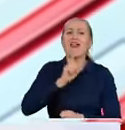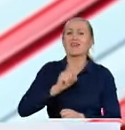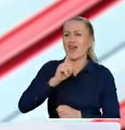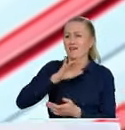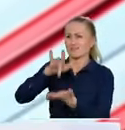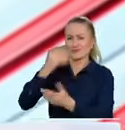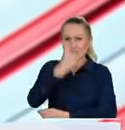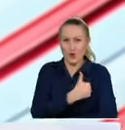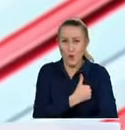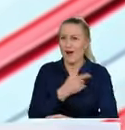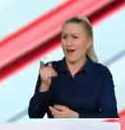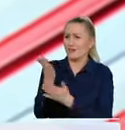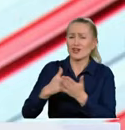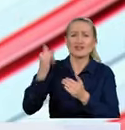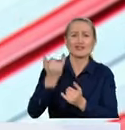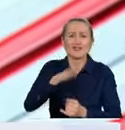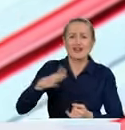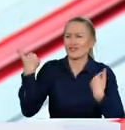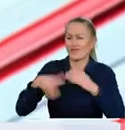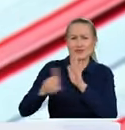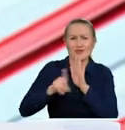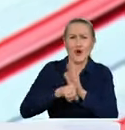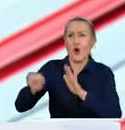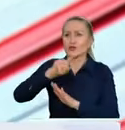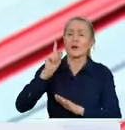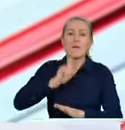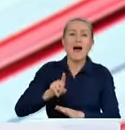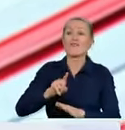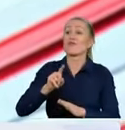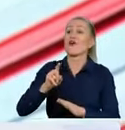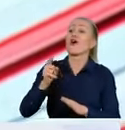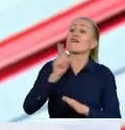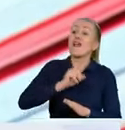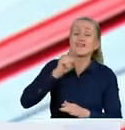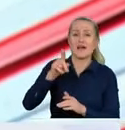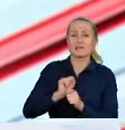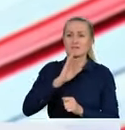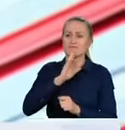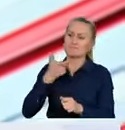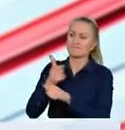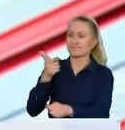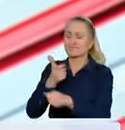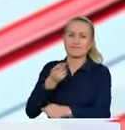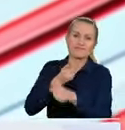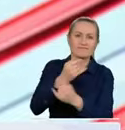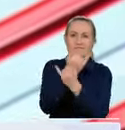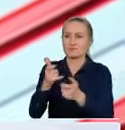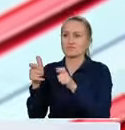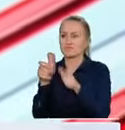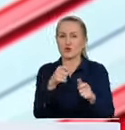dzieci, która nie chce uczestniczyć w lekcjach religii, jest stygmatyzowana i tak naprawdę przymuszana do siedzenia w